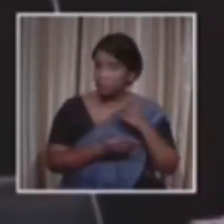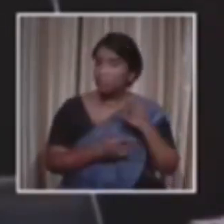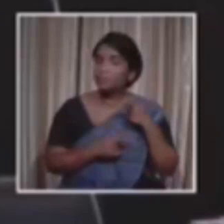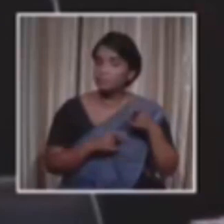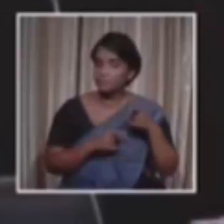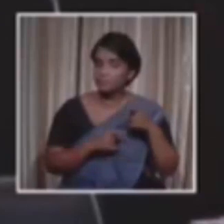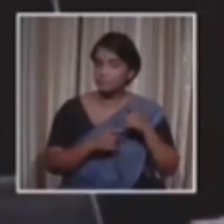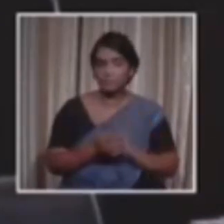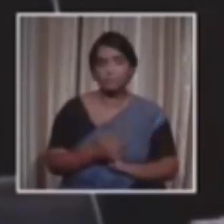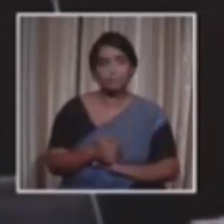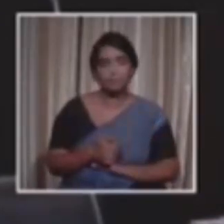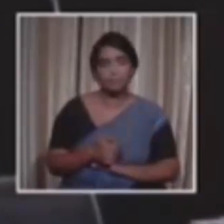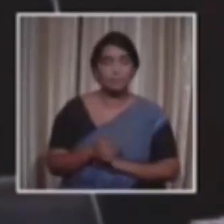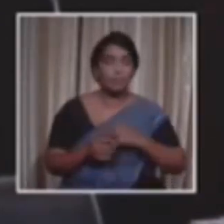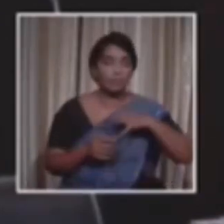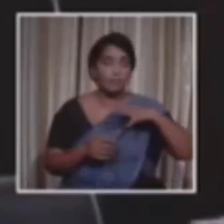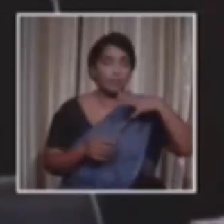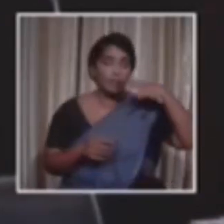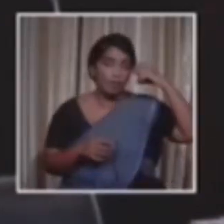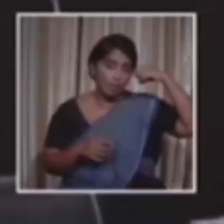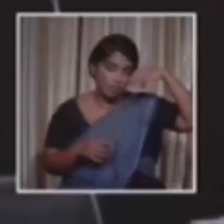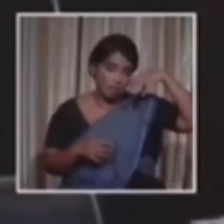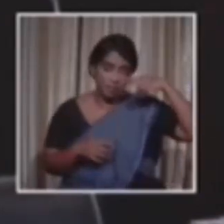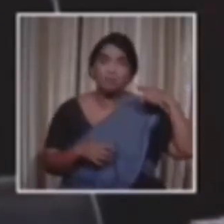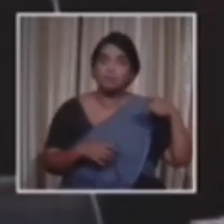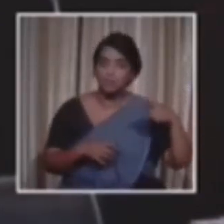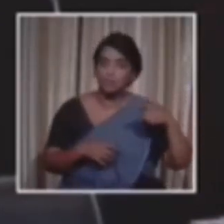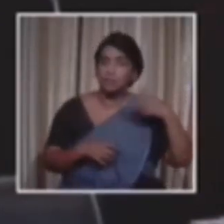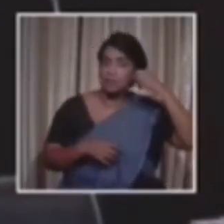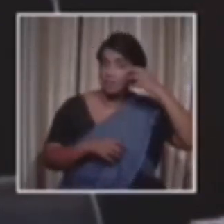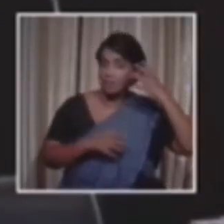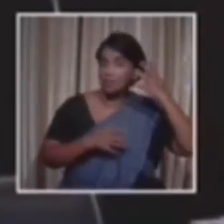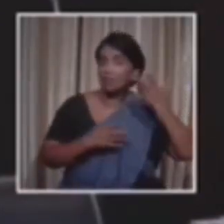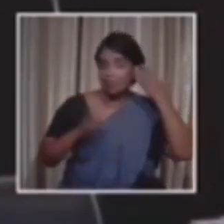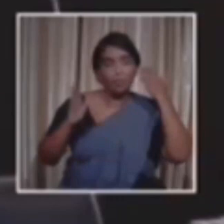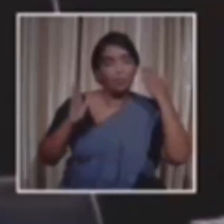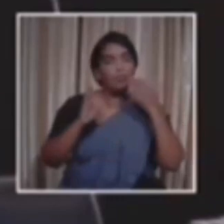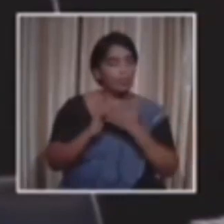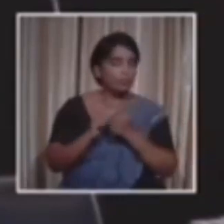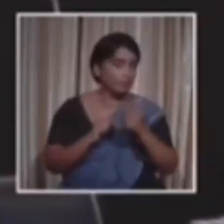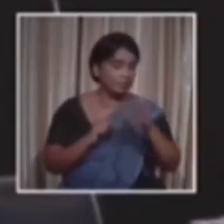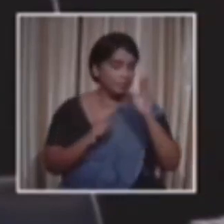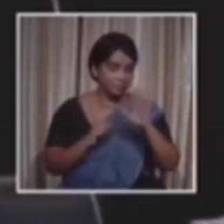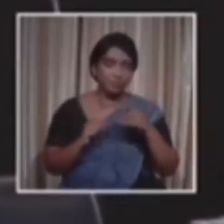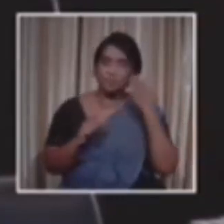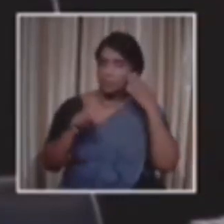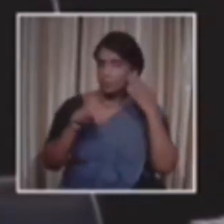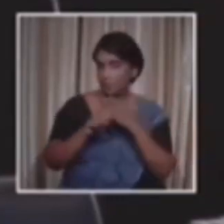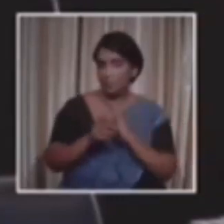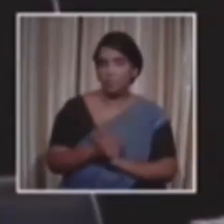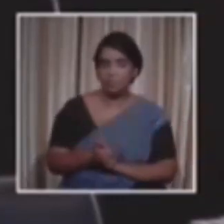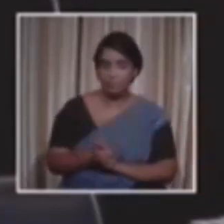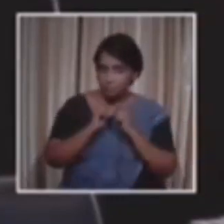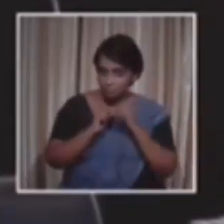உருவாக்கக்கூடிய புதுப்பிக்கக்கூடிய சக்திகளை கொண்டு உருவாக்கக்கூடிய மின்சாரத்தை உருவாக்குவதற்கான நடவடிக்கைகள் எடுக்கப்பட வேண்டும்